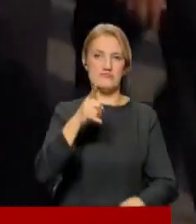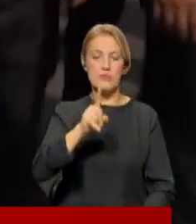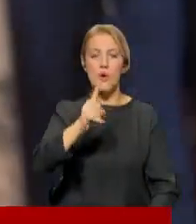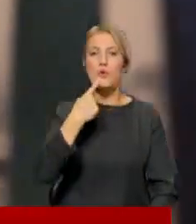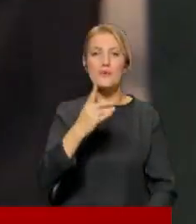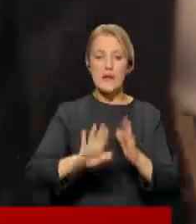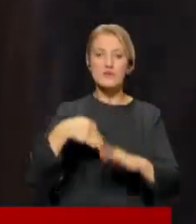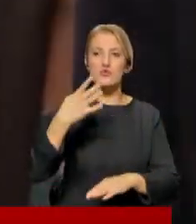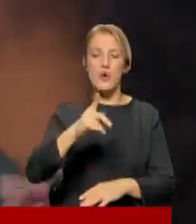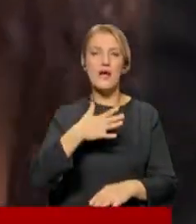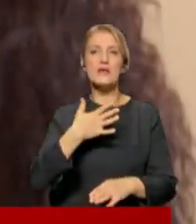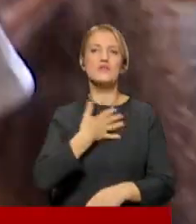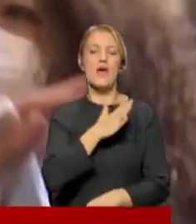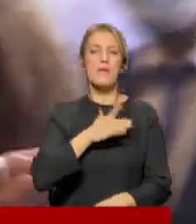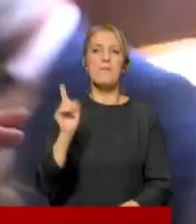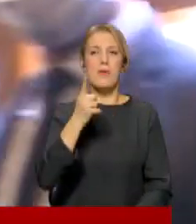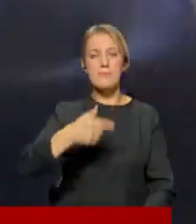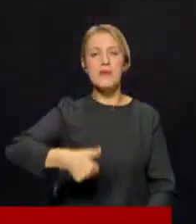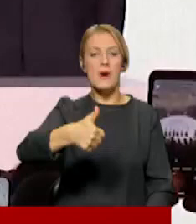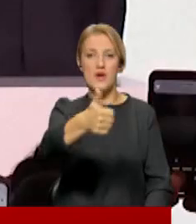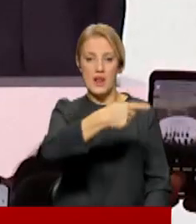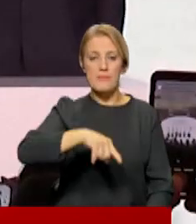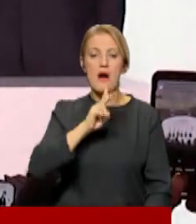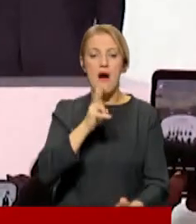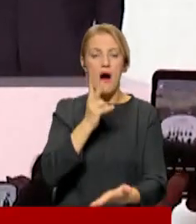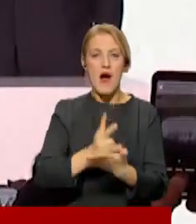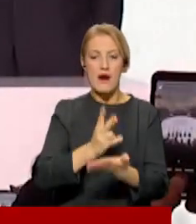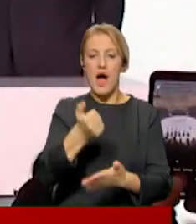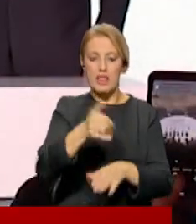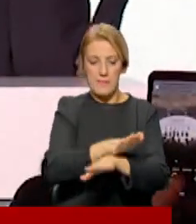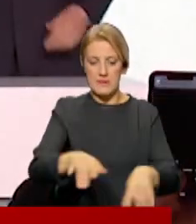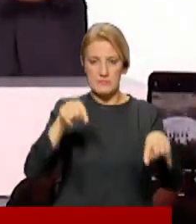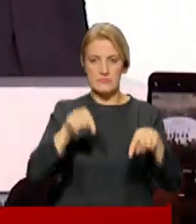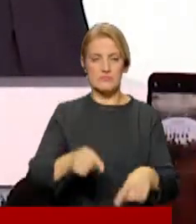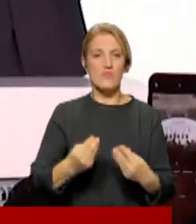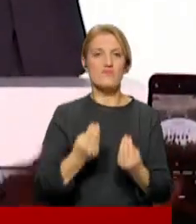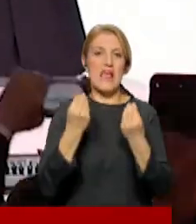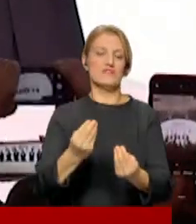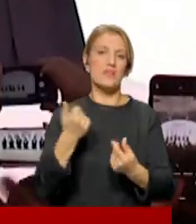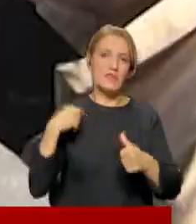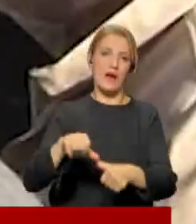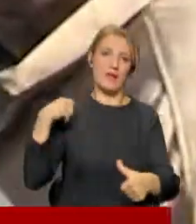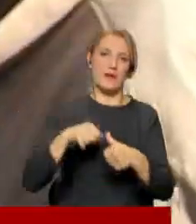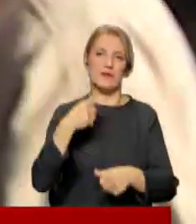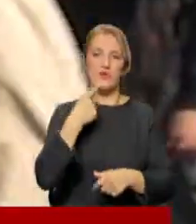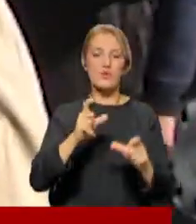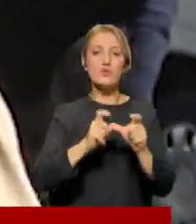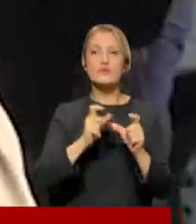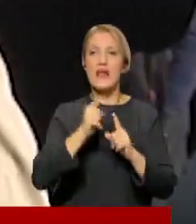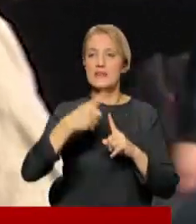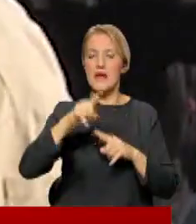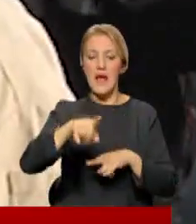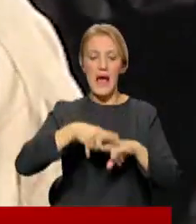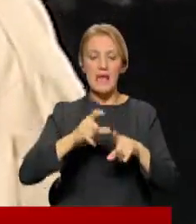CHP lideri de diğer muhalefet liderleri de kararın altılı masada verileceğinin altını defalarca çizdi Gürsel Tekin'in